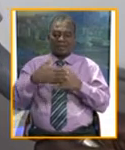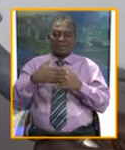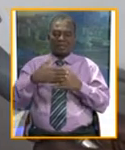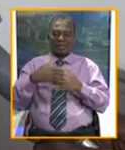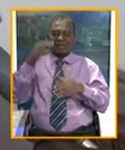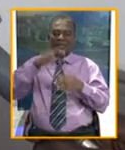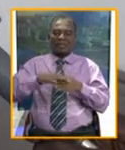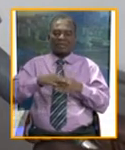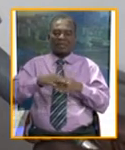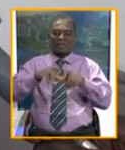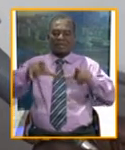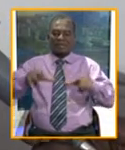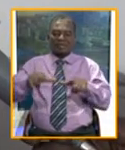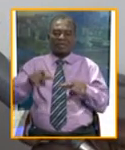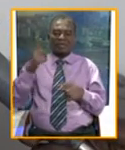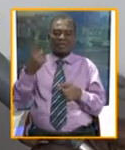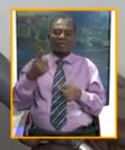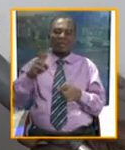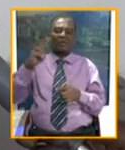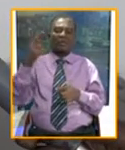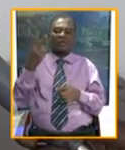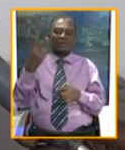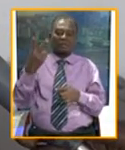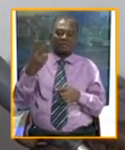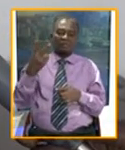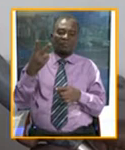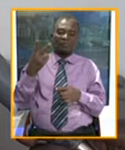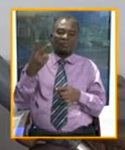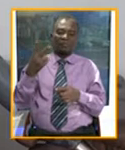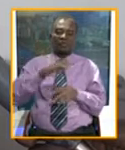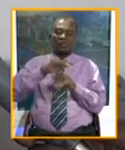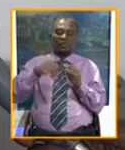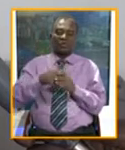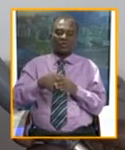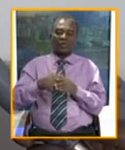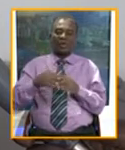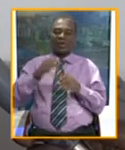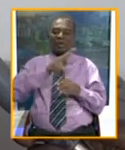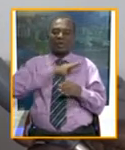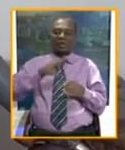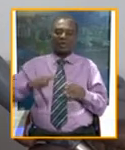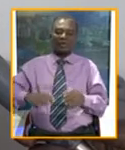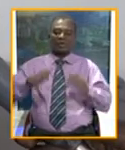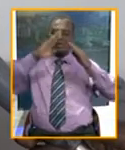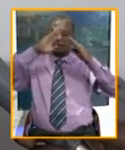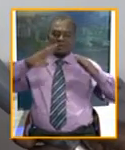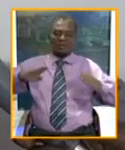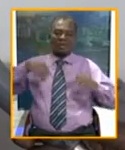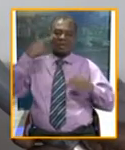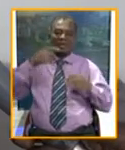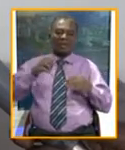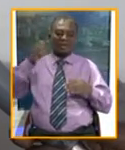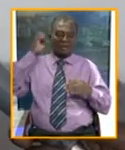locaux. C'était un. Deuxièmement, toutes les mairies qui avaient été